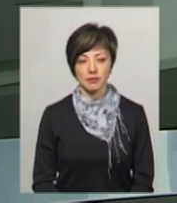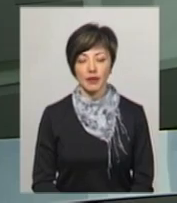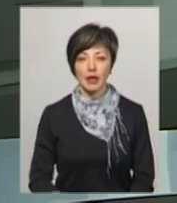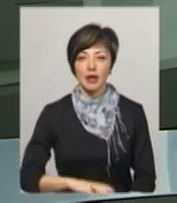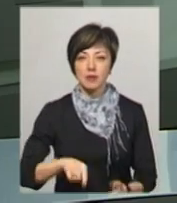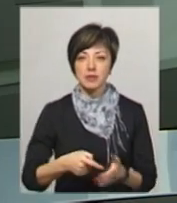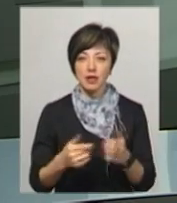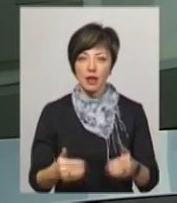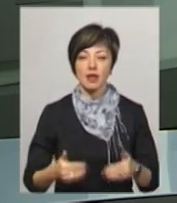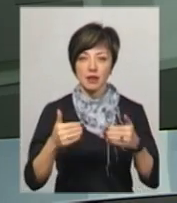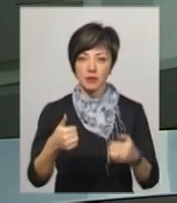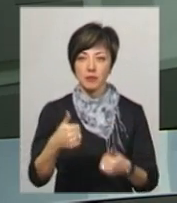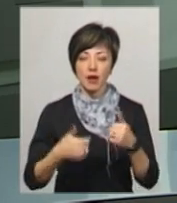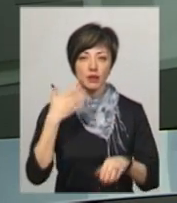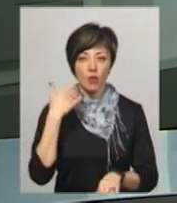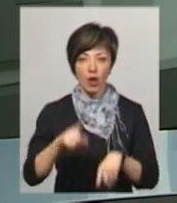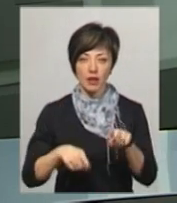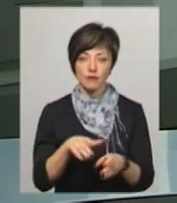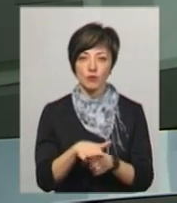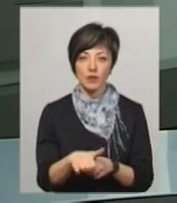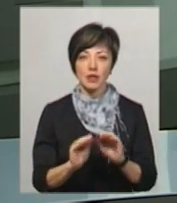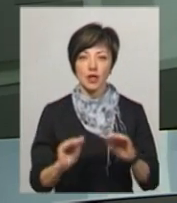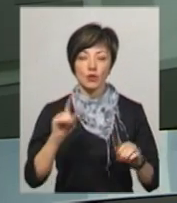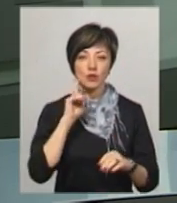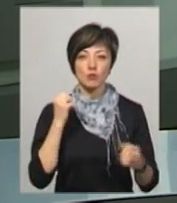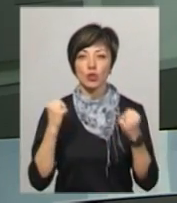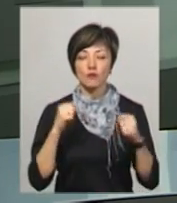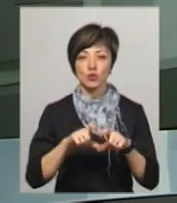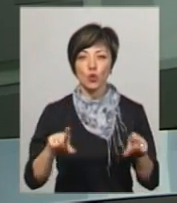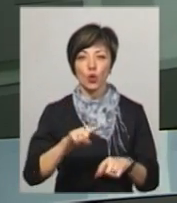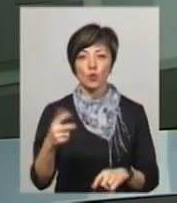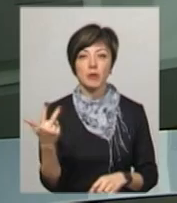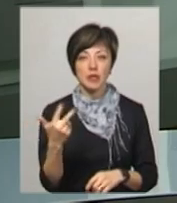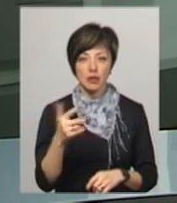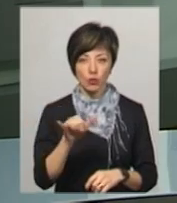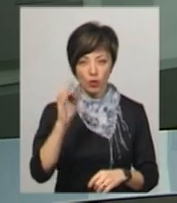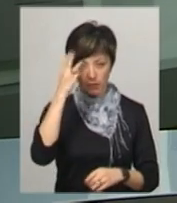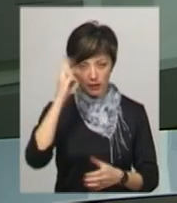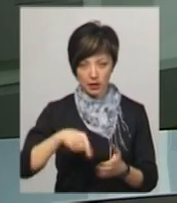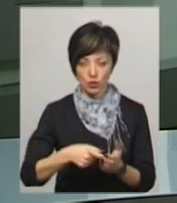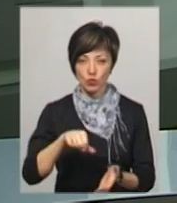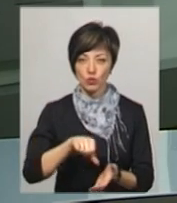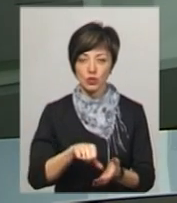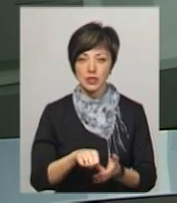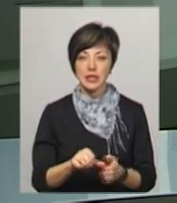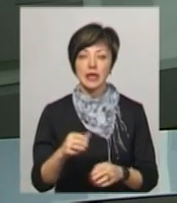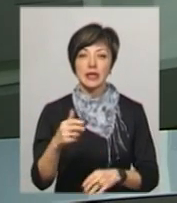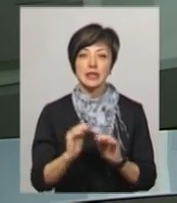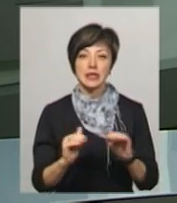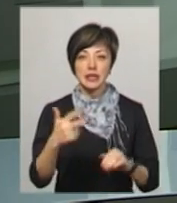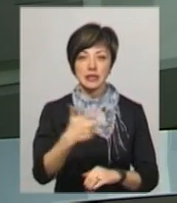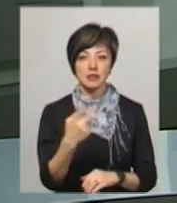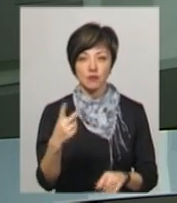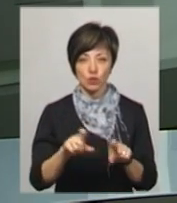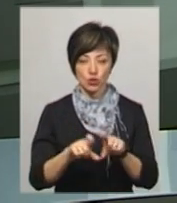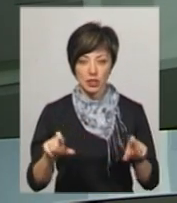Міський етап змагань з легкої атлетики відбувся в дитячо-юнацькій спортивній школі номер 3 у Хмельницькому. Участь у них взяли учні 32